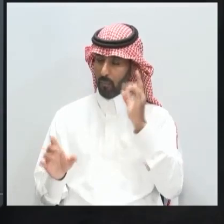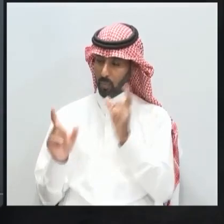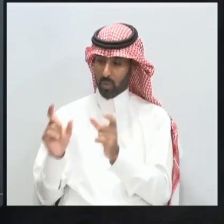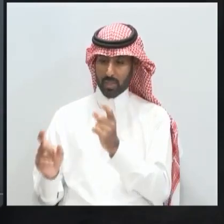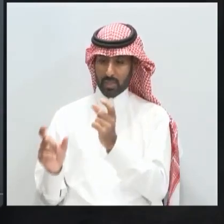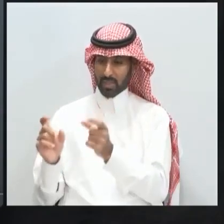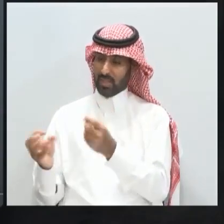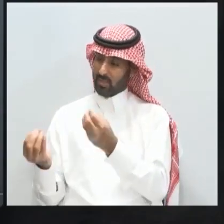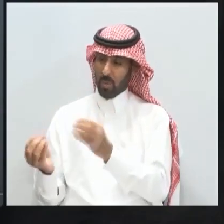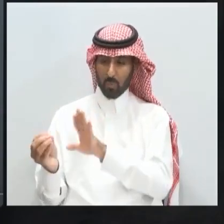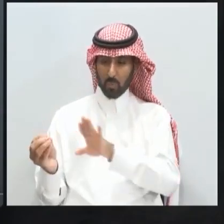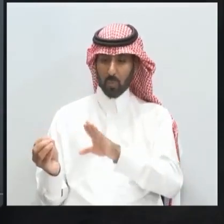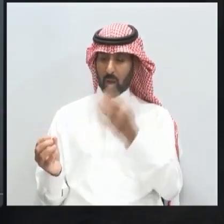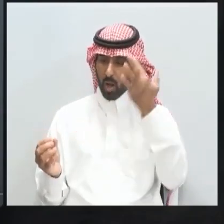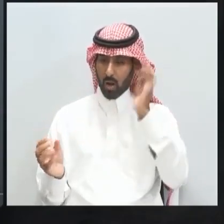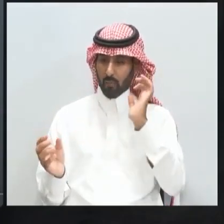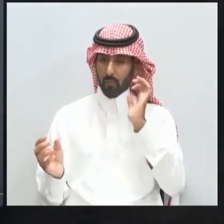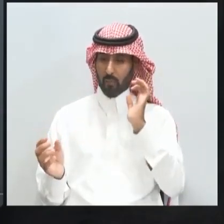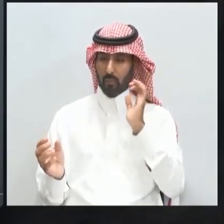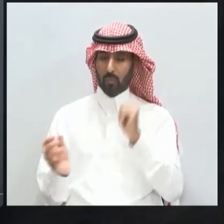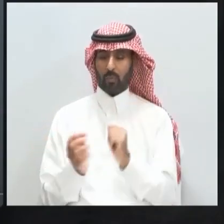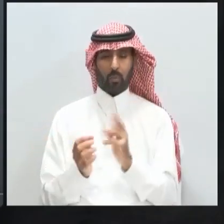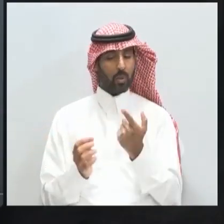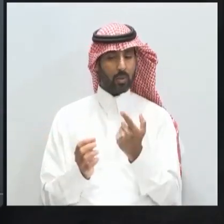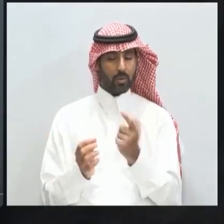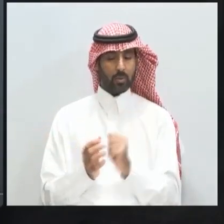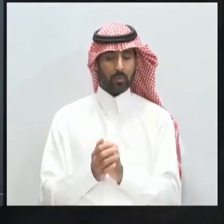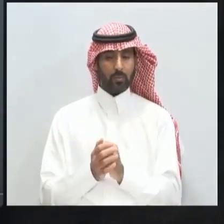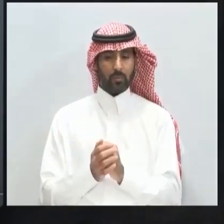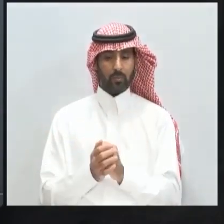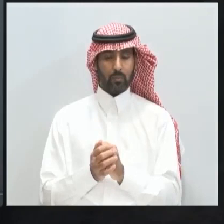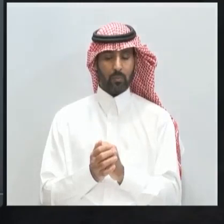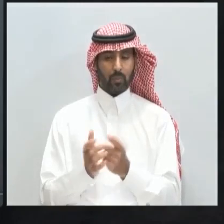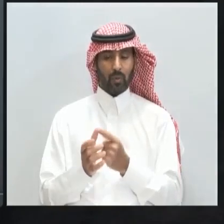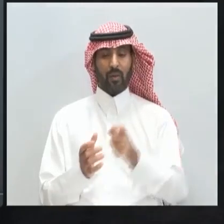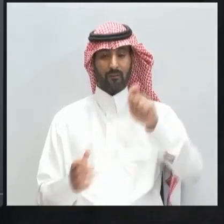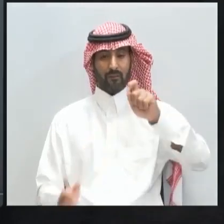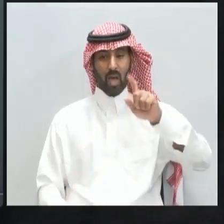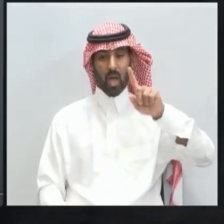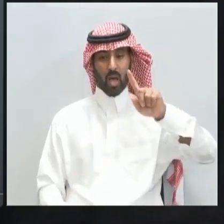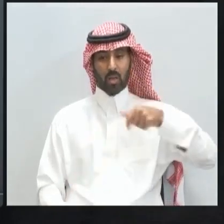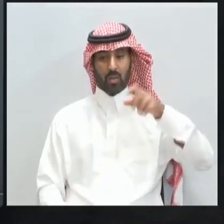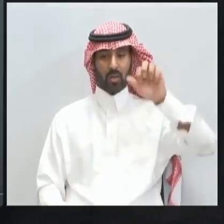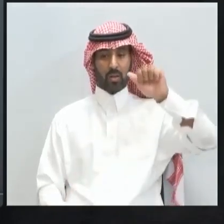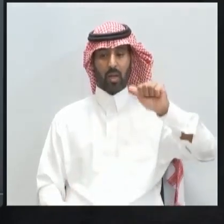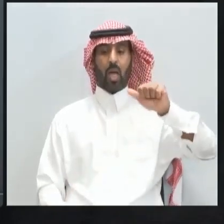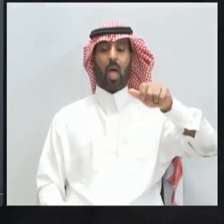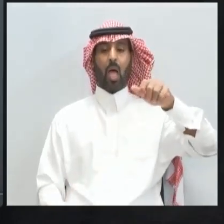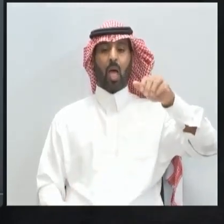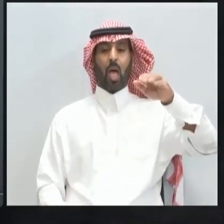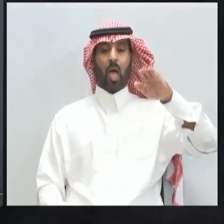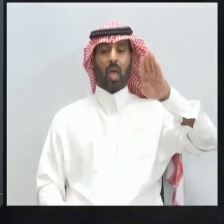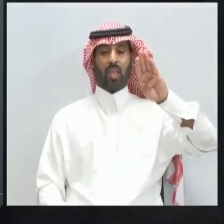فرض عين او مستحب اذا ما راكم هذه العباره احسنتم وفقتم قلنا فرض كفايه تعلم وتعل